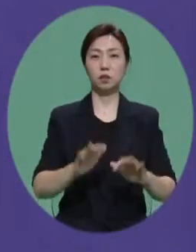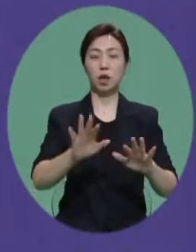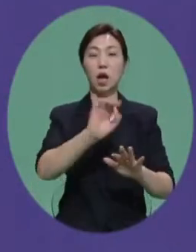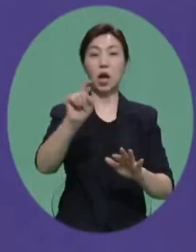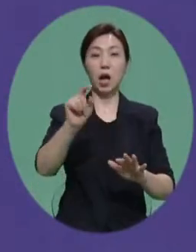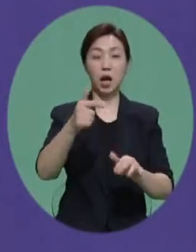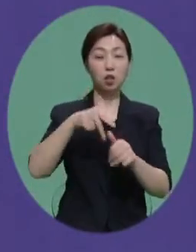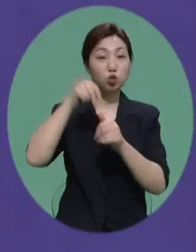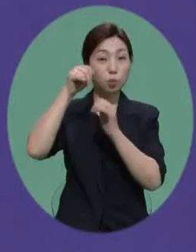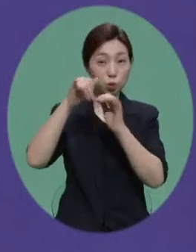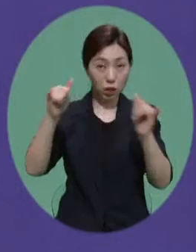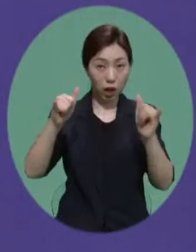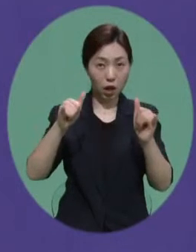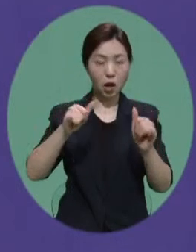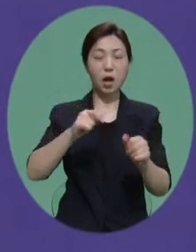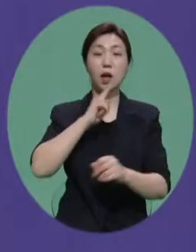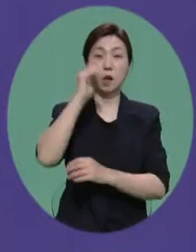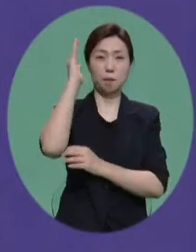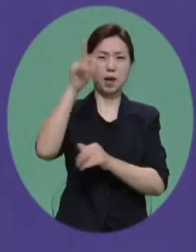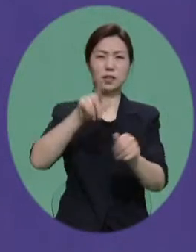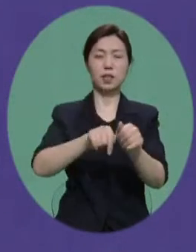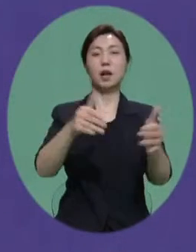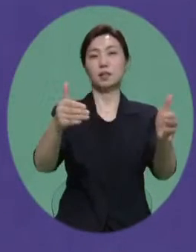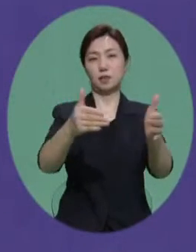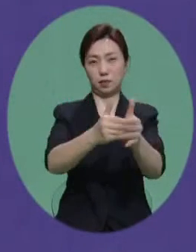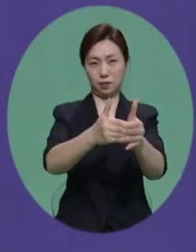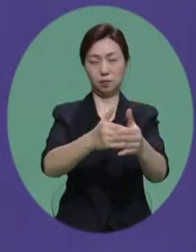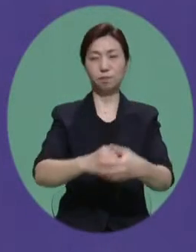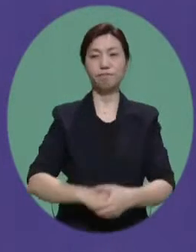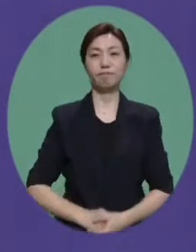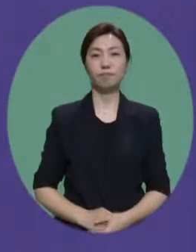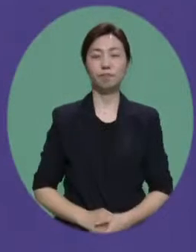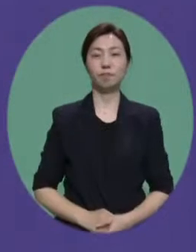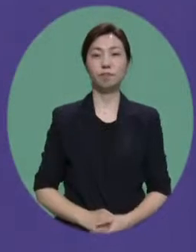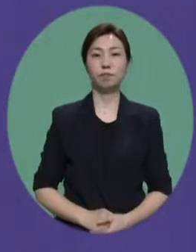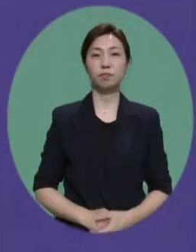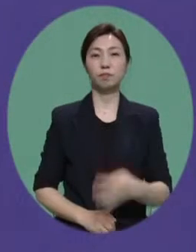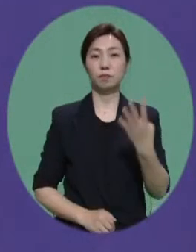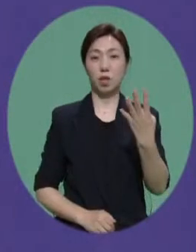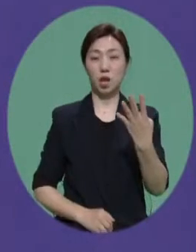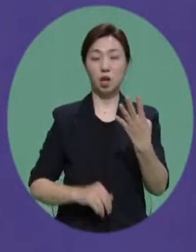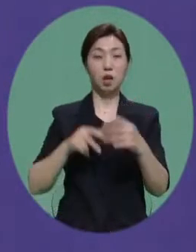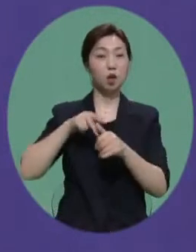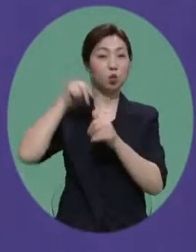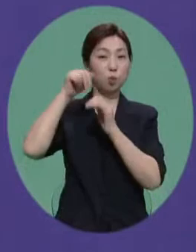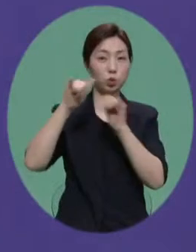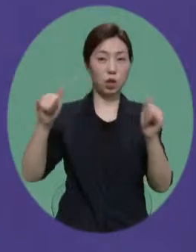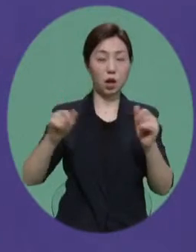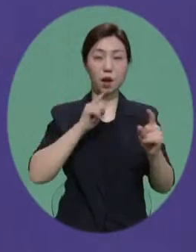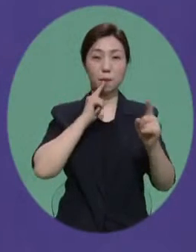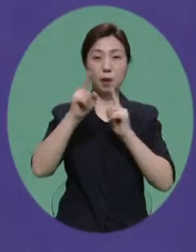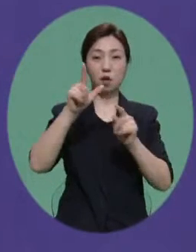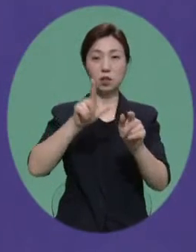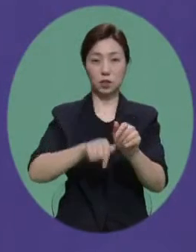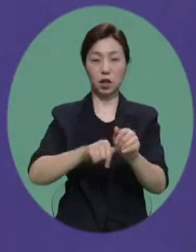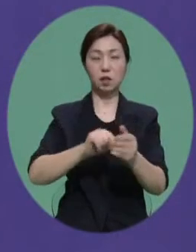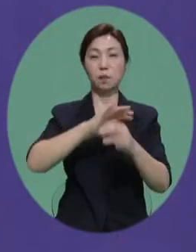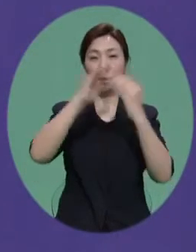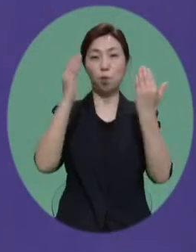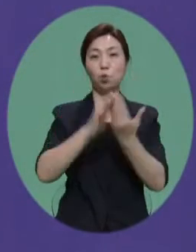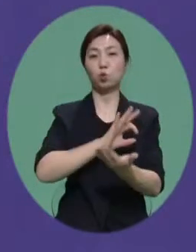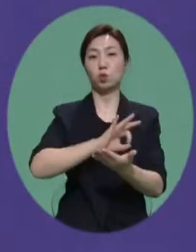단추도 도 모두 지금 발언 시간을 다 사용 하셨구요 내 뿐 모두 주어진 발한 시간 전부 사용했습니다